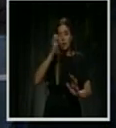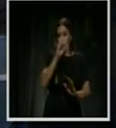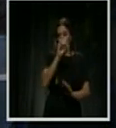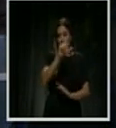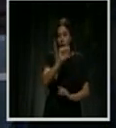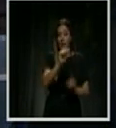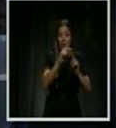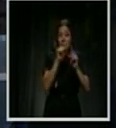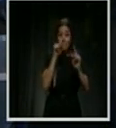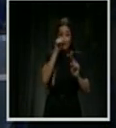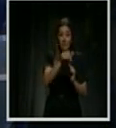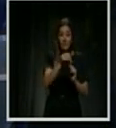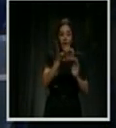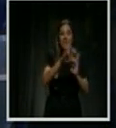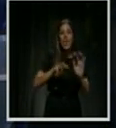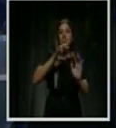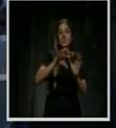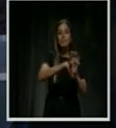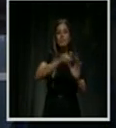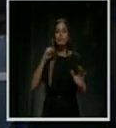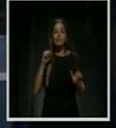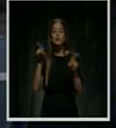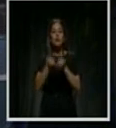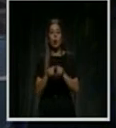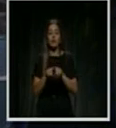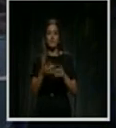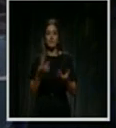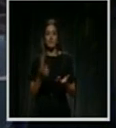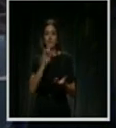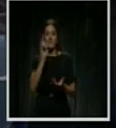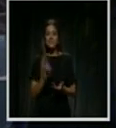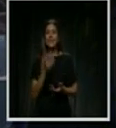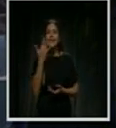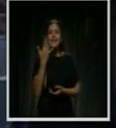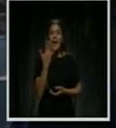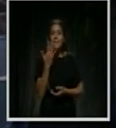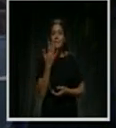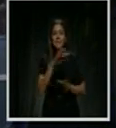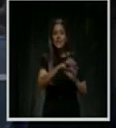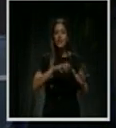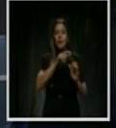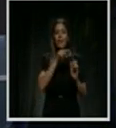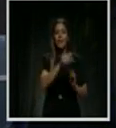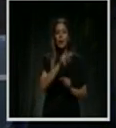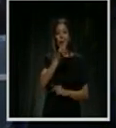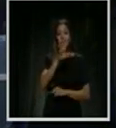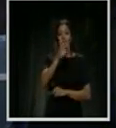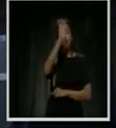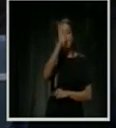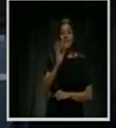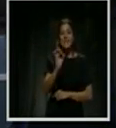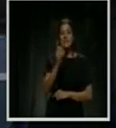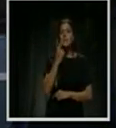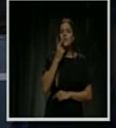il-mekkaniżmu tal-għajnuna tal-kola. Qed joħodlok it-taxxa minna. Taf kemm joħodlok taxxa 25% taxxa fuq il-kola għal-sena fuq